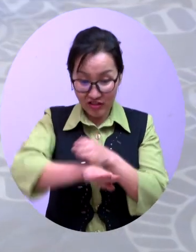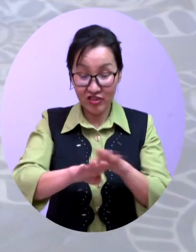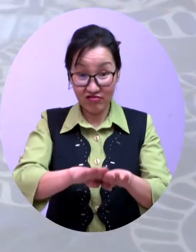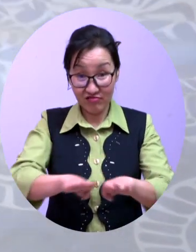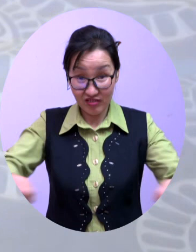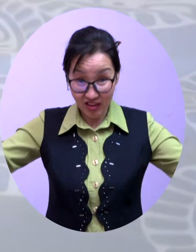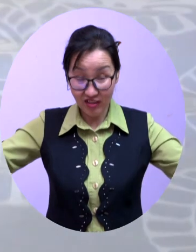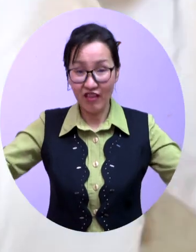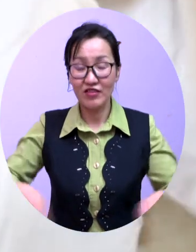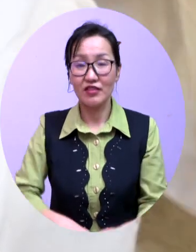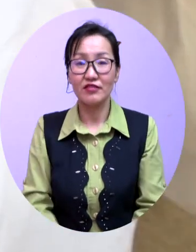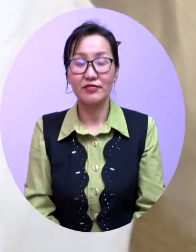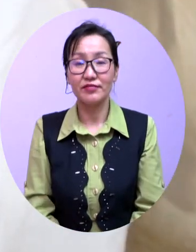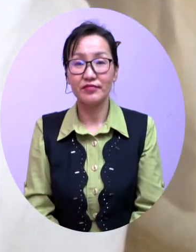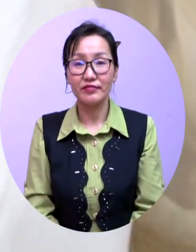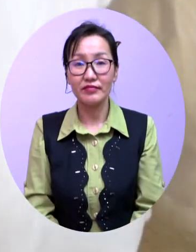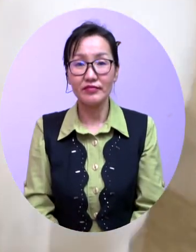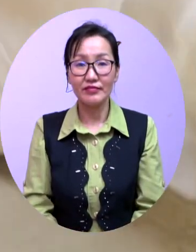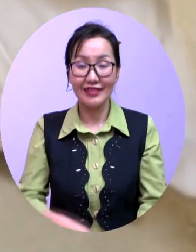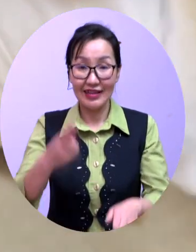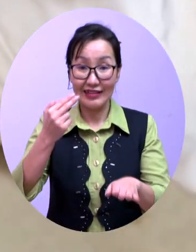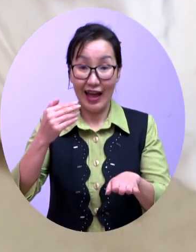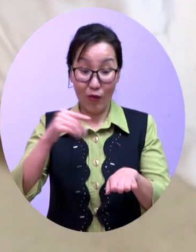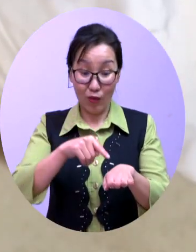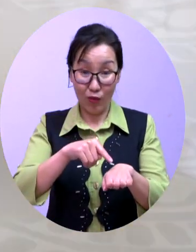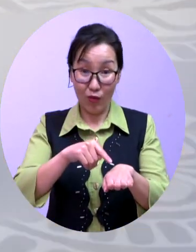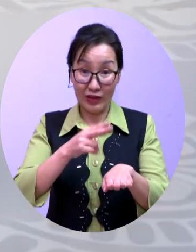тавина. За, даавн дээрээ давхарлаад